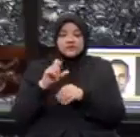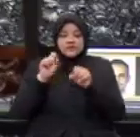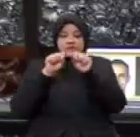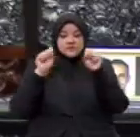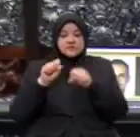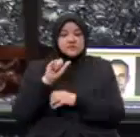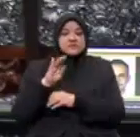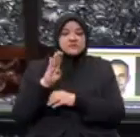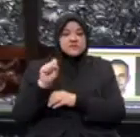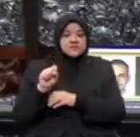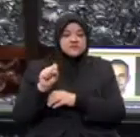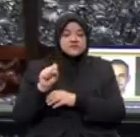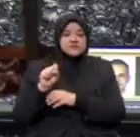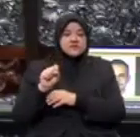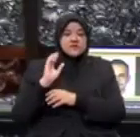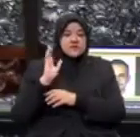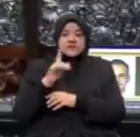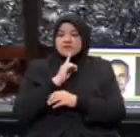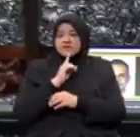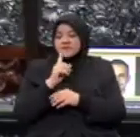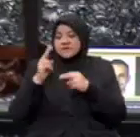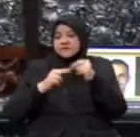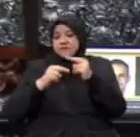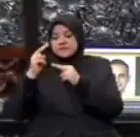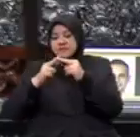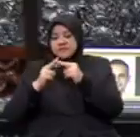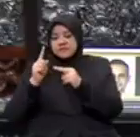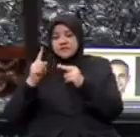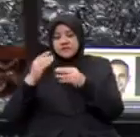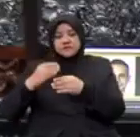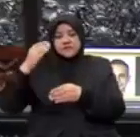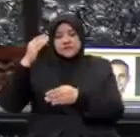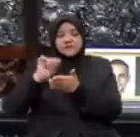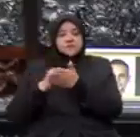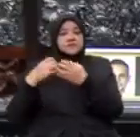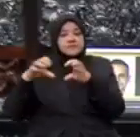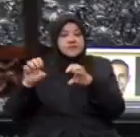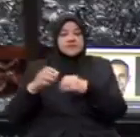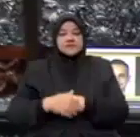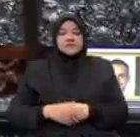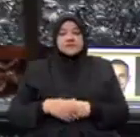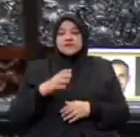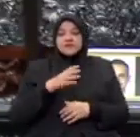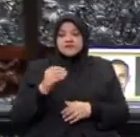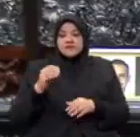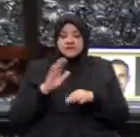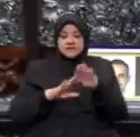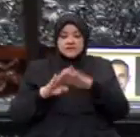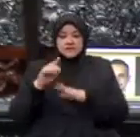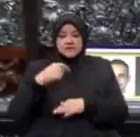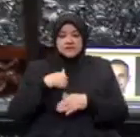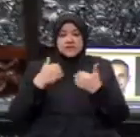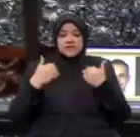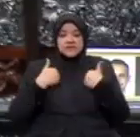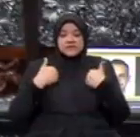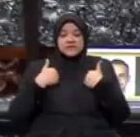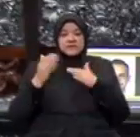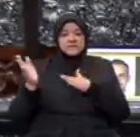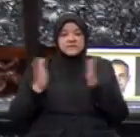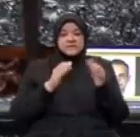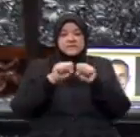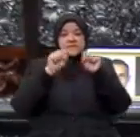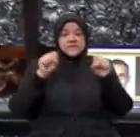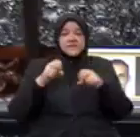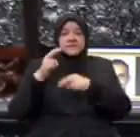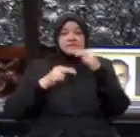system IBS ini akan menyebabkan pembinaan satu-satu bangunan itu cepat. Dan di tangan saya ada pelaksanaan